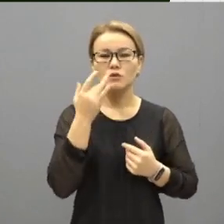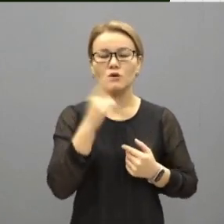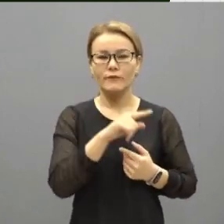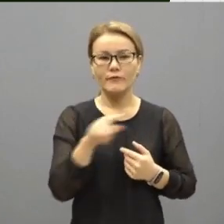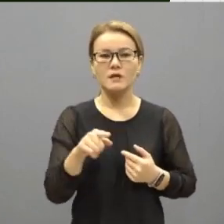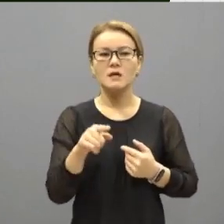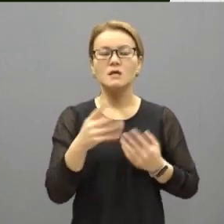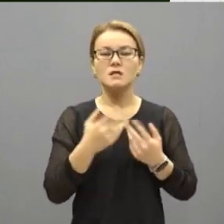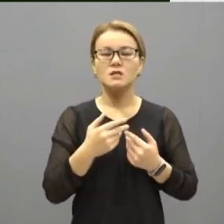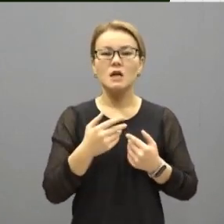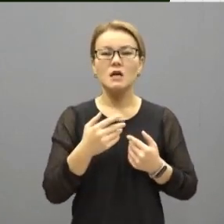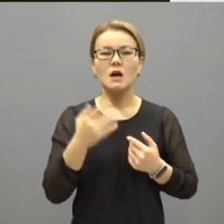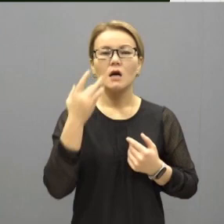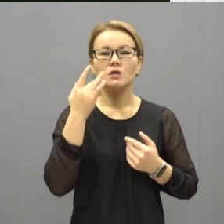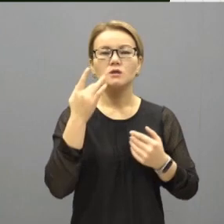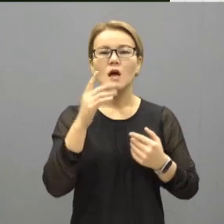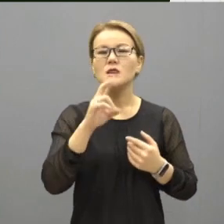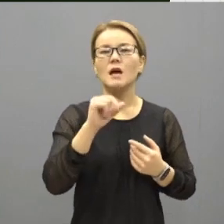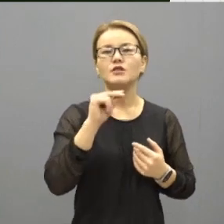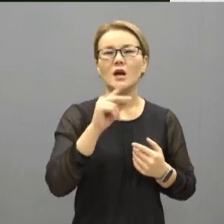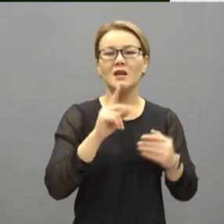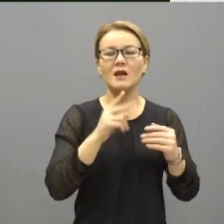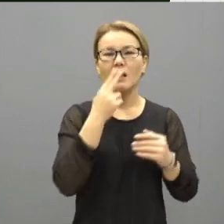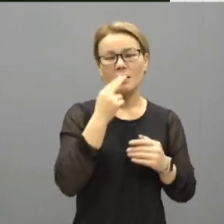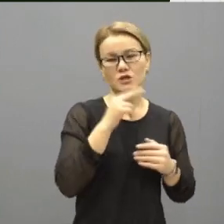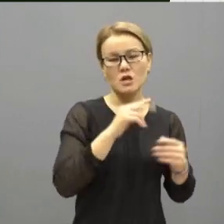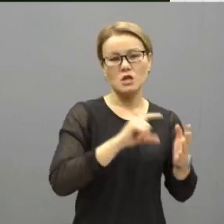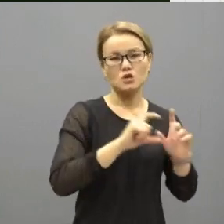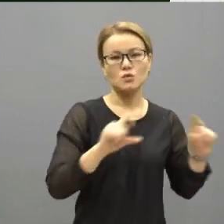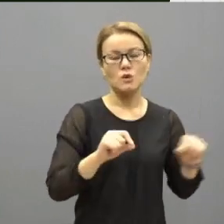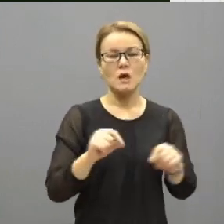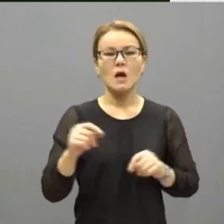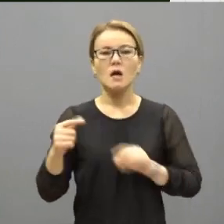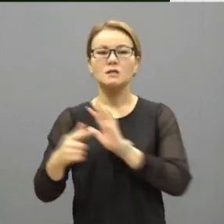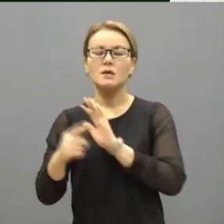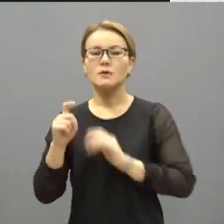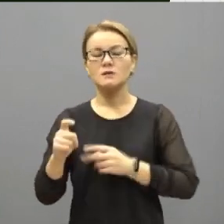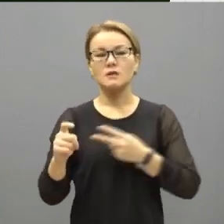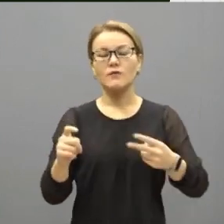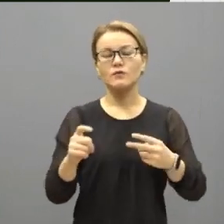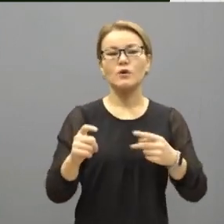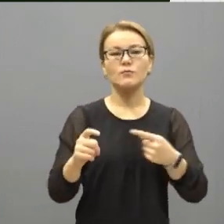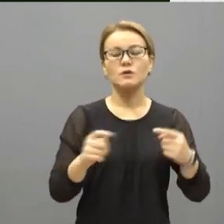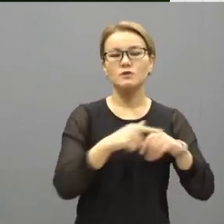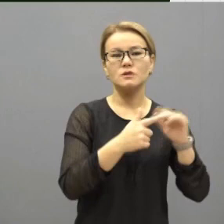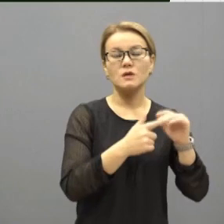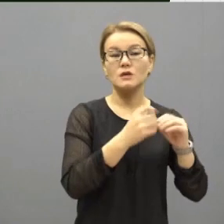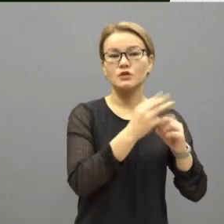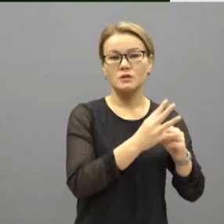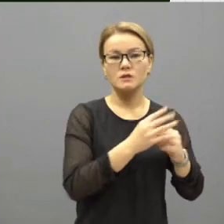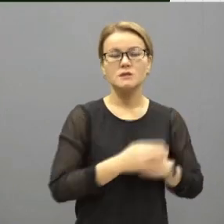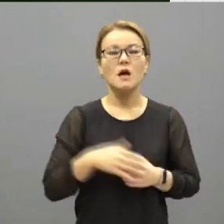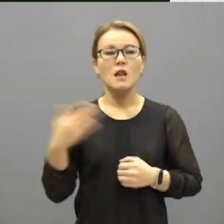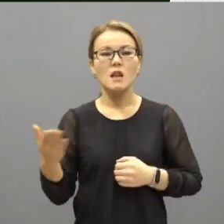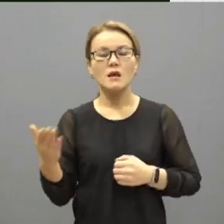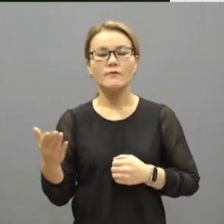решали уравнение еще в начальной школе. 7х равно минус 14. В левой части у нас произведение